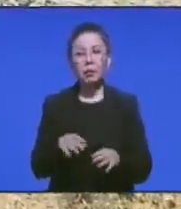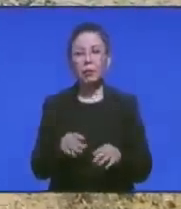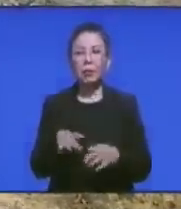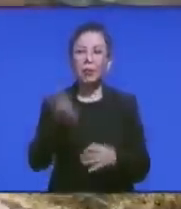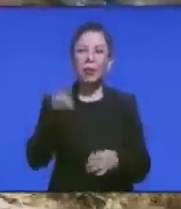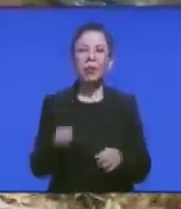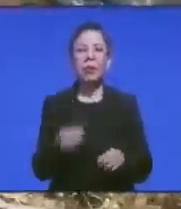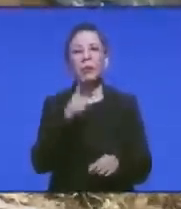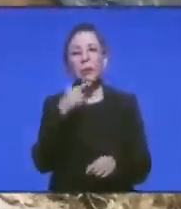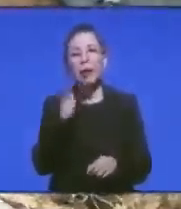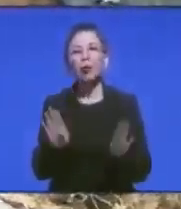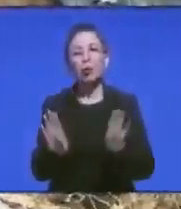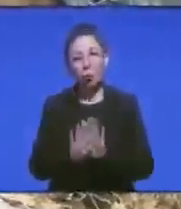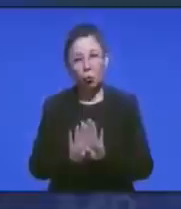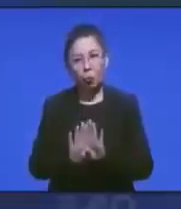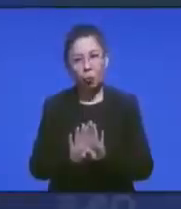tutup.